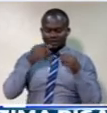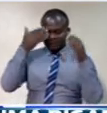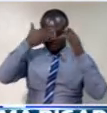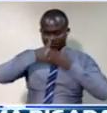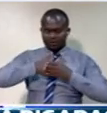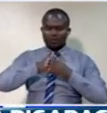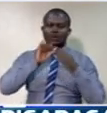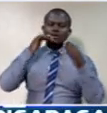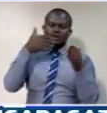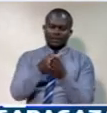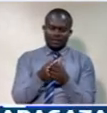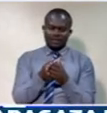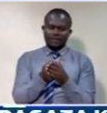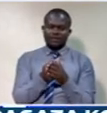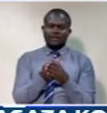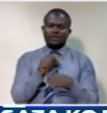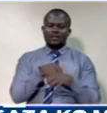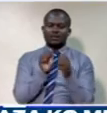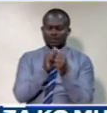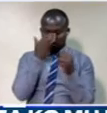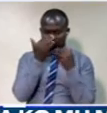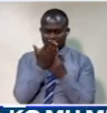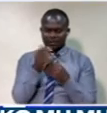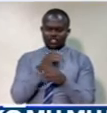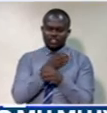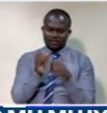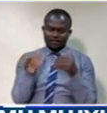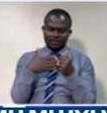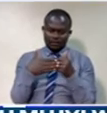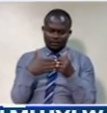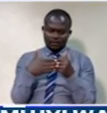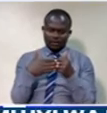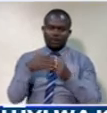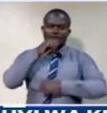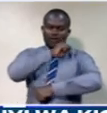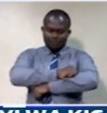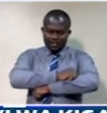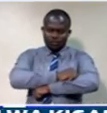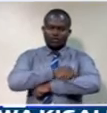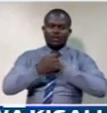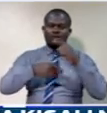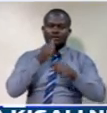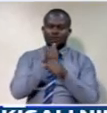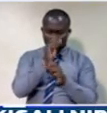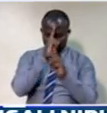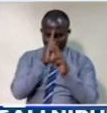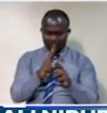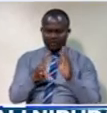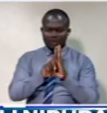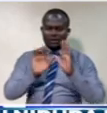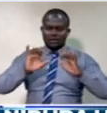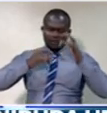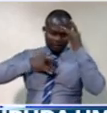kugeza saa 10 za mu gitondo. Insengero zirafunze. amashuri azakomeza gukora hubahirizwa ingamba zo